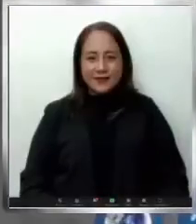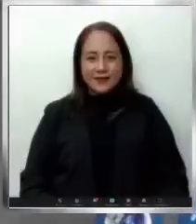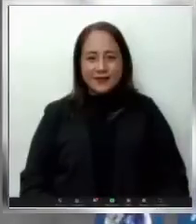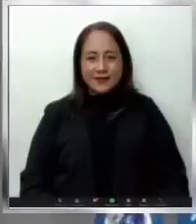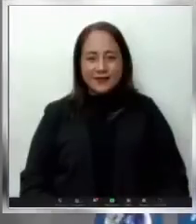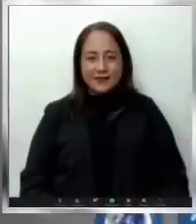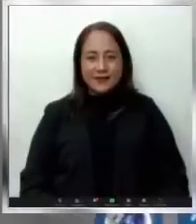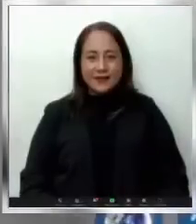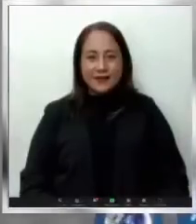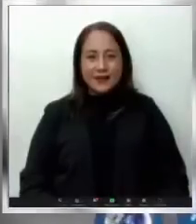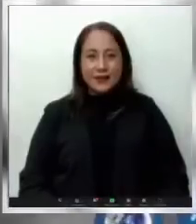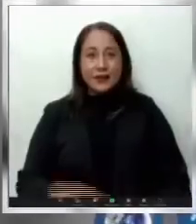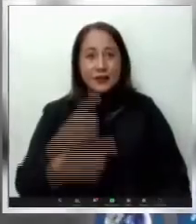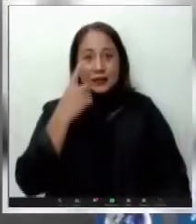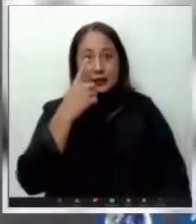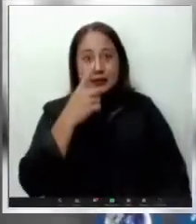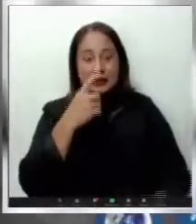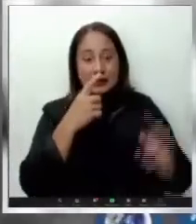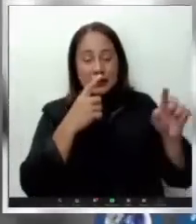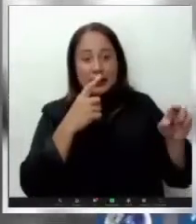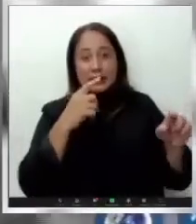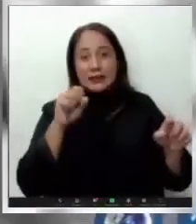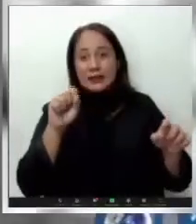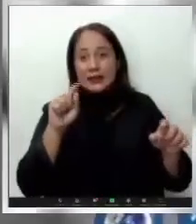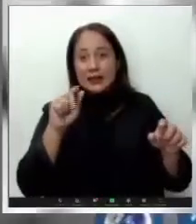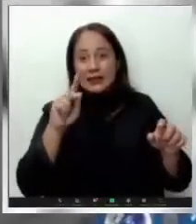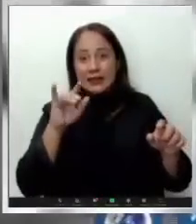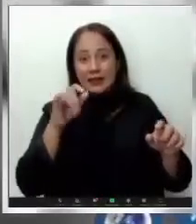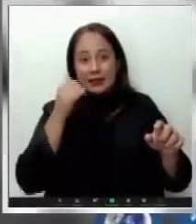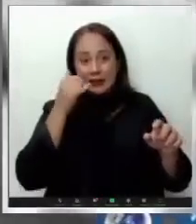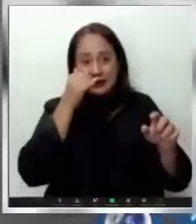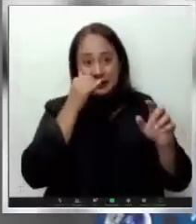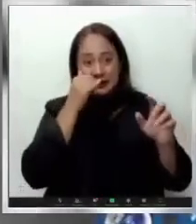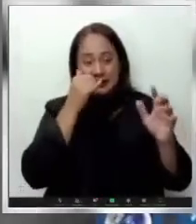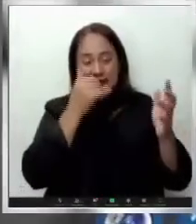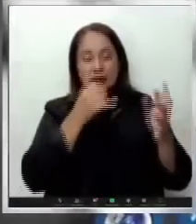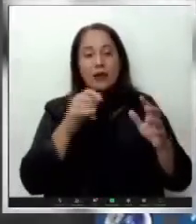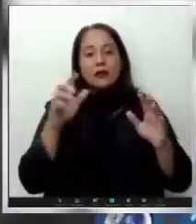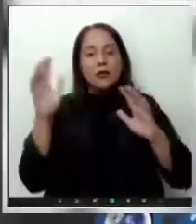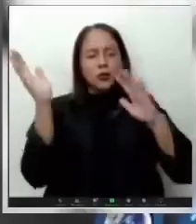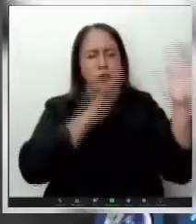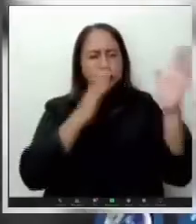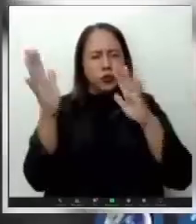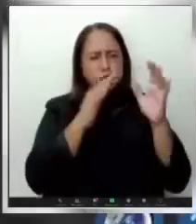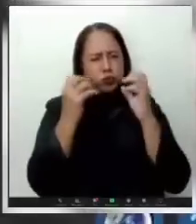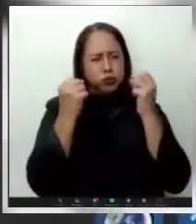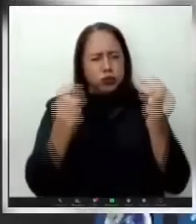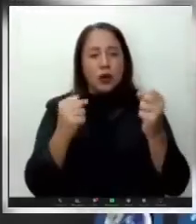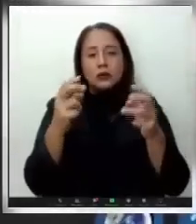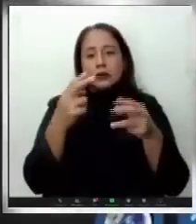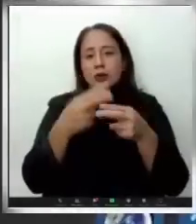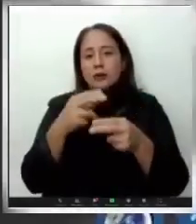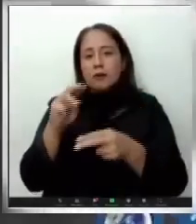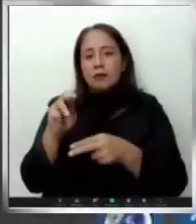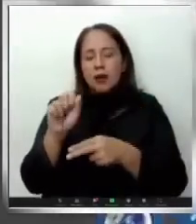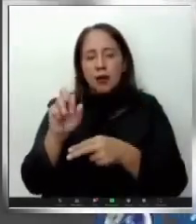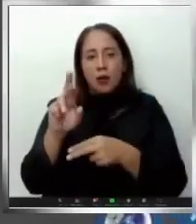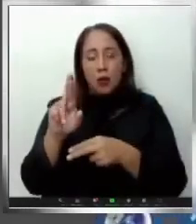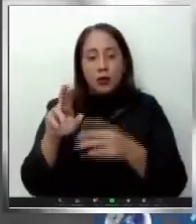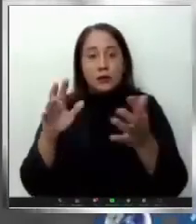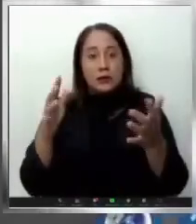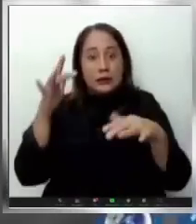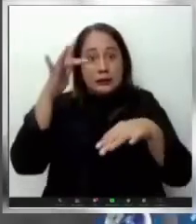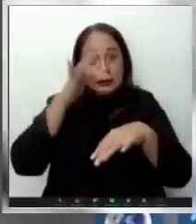ay ang satellite image ng Super Typhoon Mawar na inaasahang papasok sa Philippine Area of Responsibility